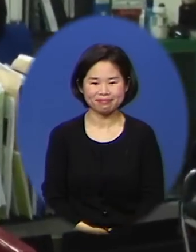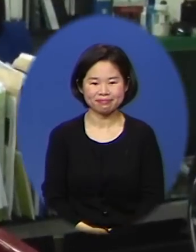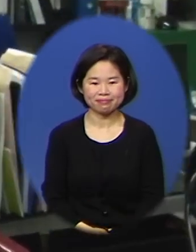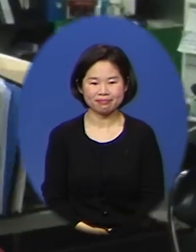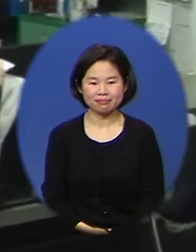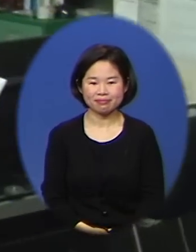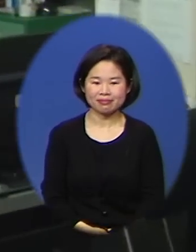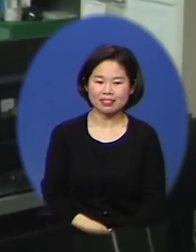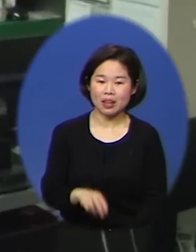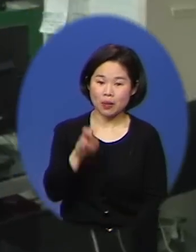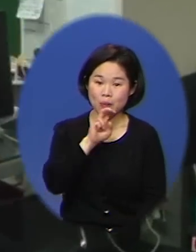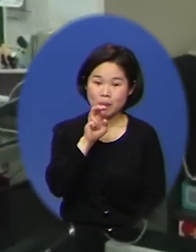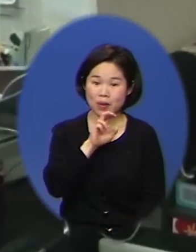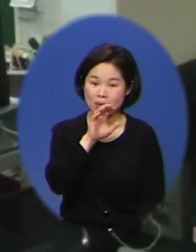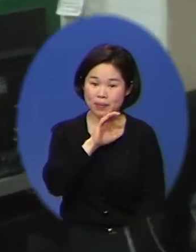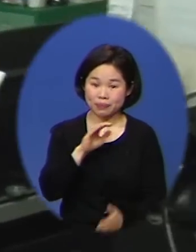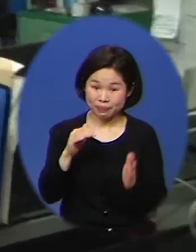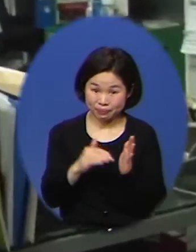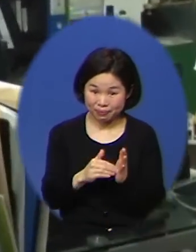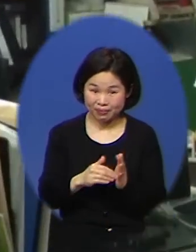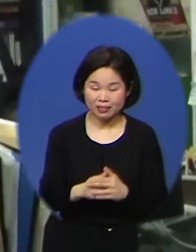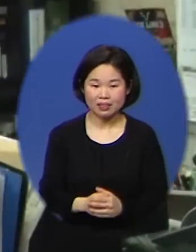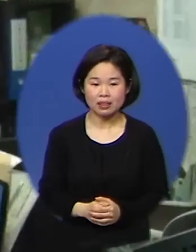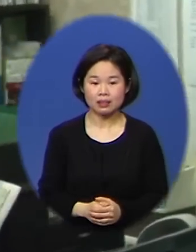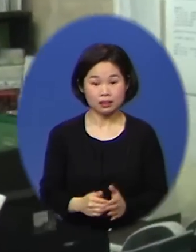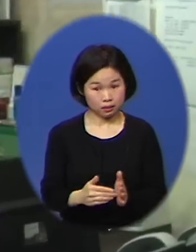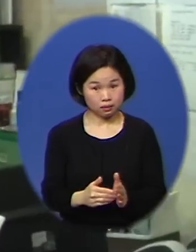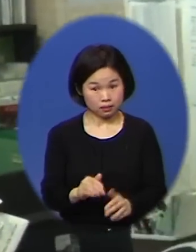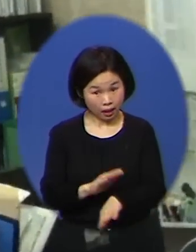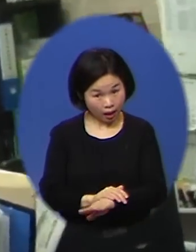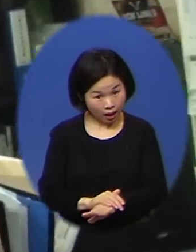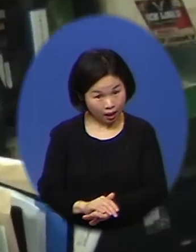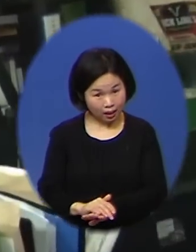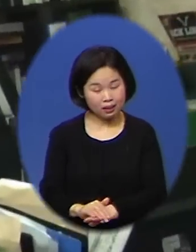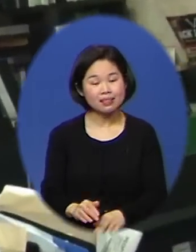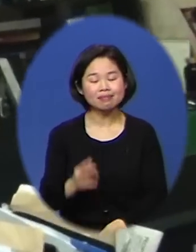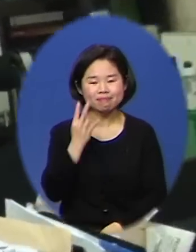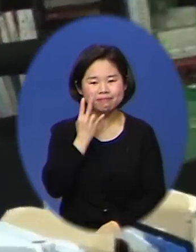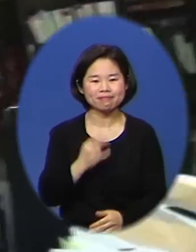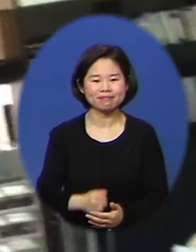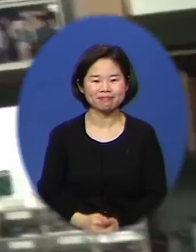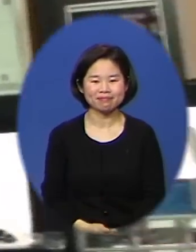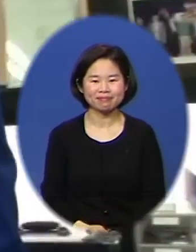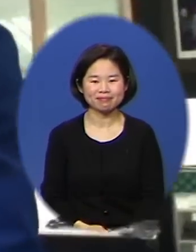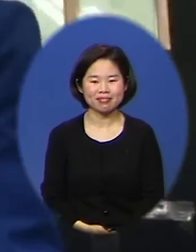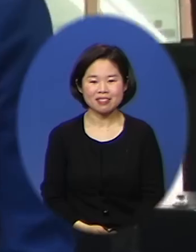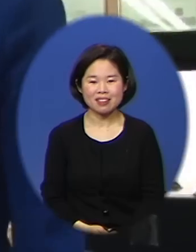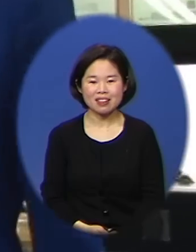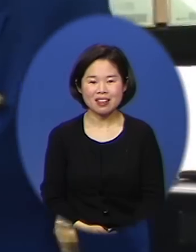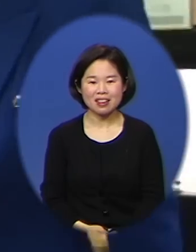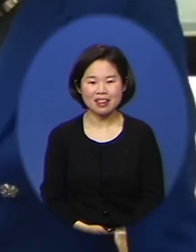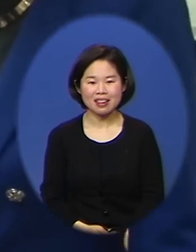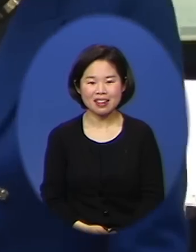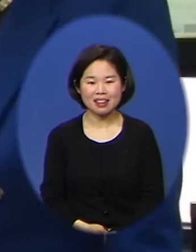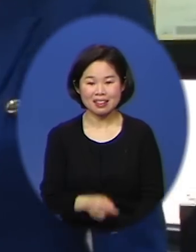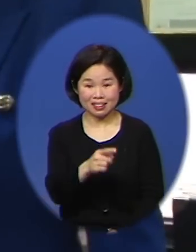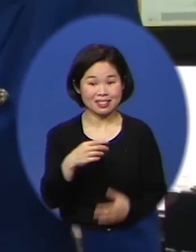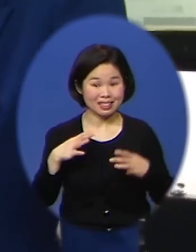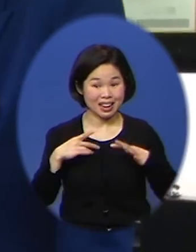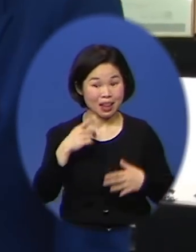이사는 이제 보컬 수업 끝났어요. 아, 끝났어? 네. 잘했어? 네. 얼마나 잘했어? 나한테 자랑해봐.